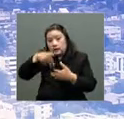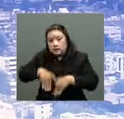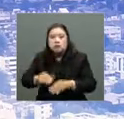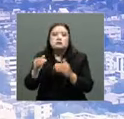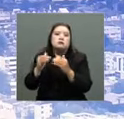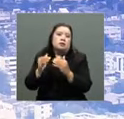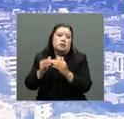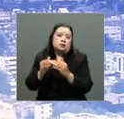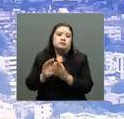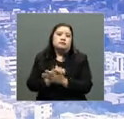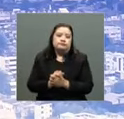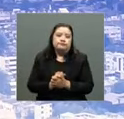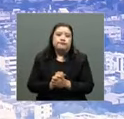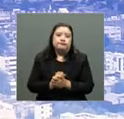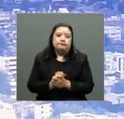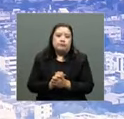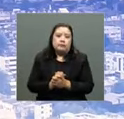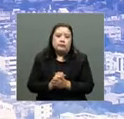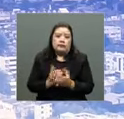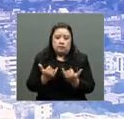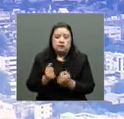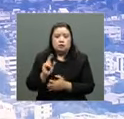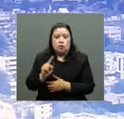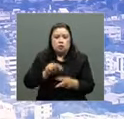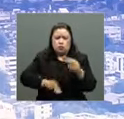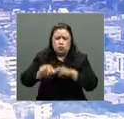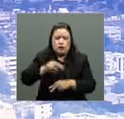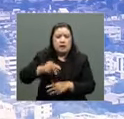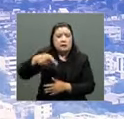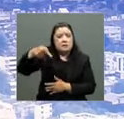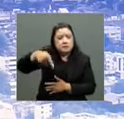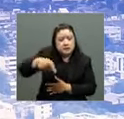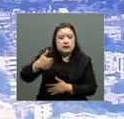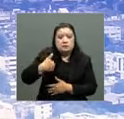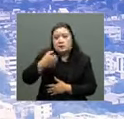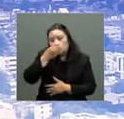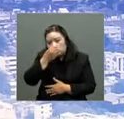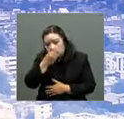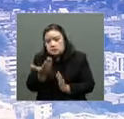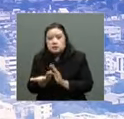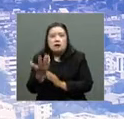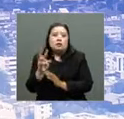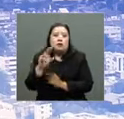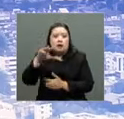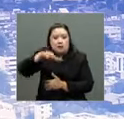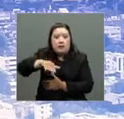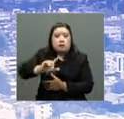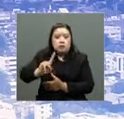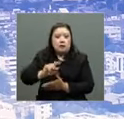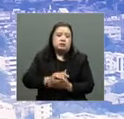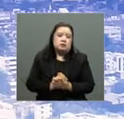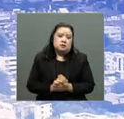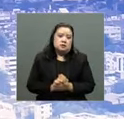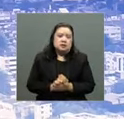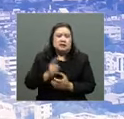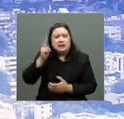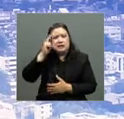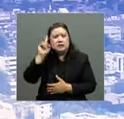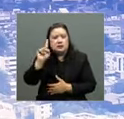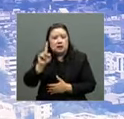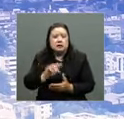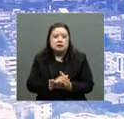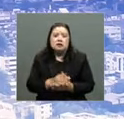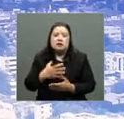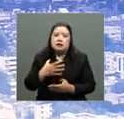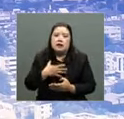สิ่งที่ต้องดูแลกันเป็นพิเศษที่บอกว่าเป็นพิเศษนู่นนี่นั่นมีอาหารทั้งหมดเนี่ยก็ไม่ใช่เพื่ออะไรนะครับไม่ได้ต้องการที่จะต้องท